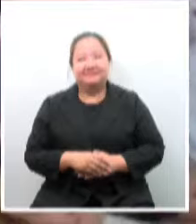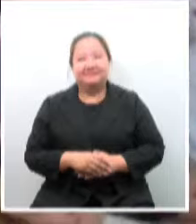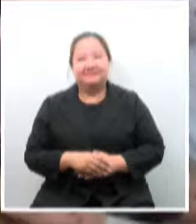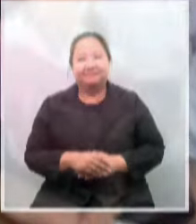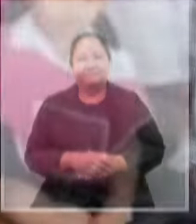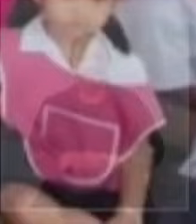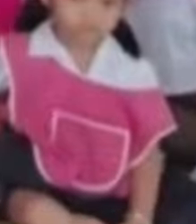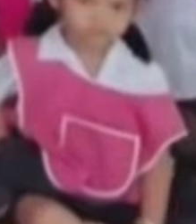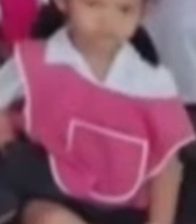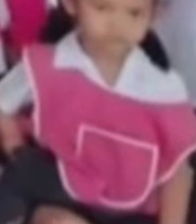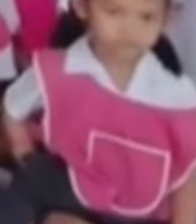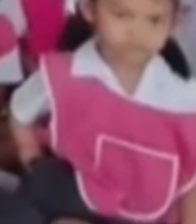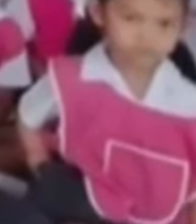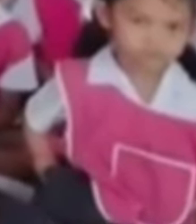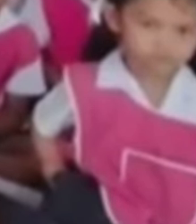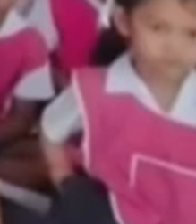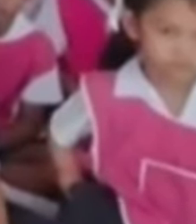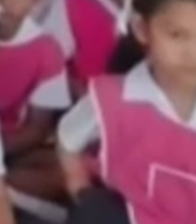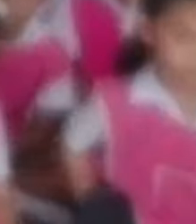งาม y